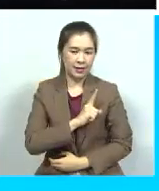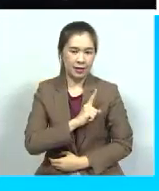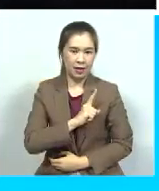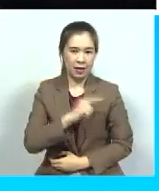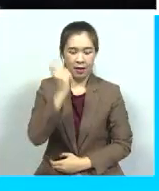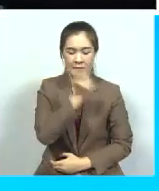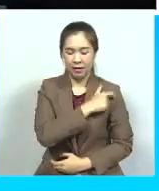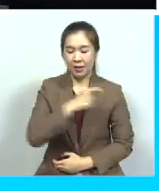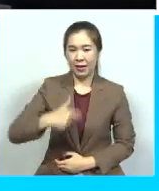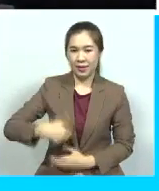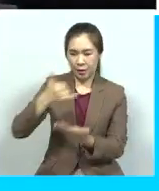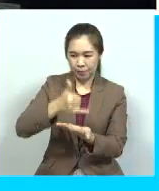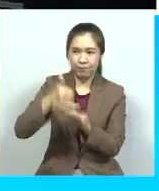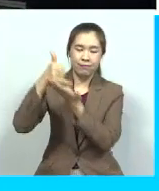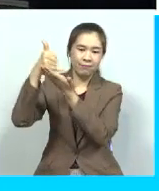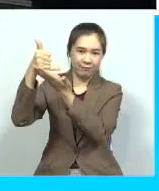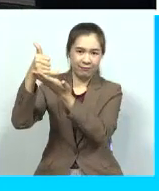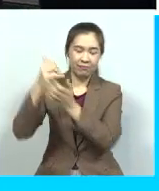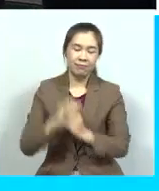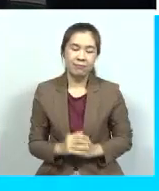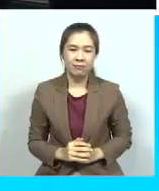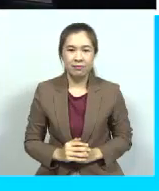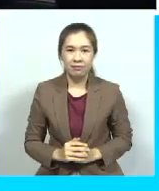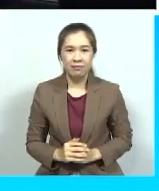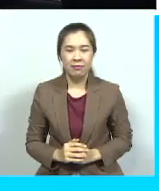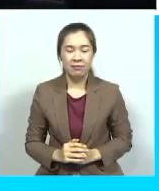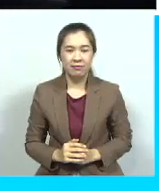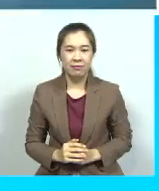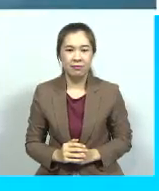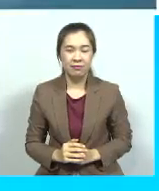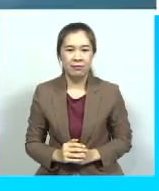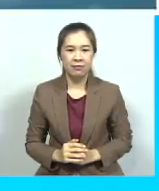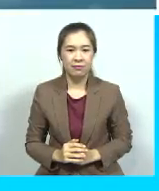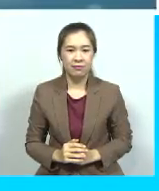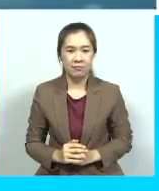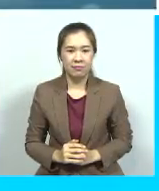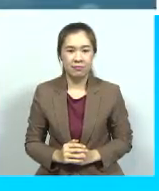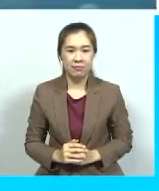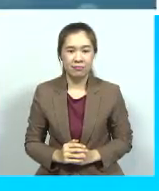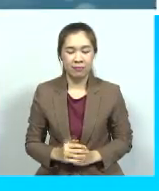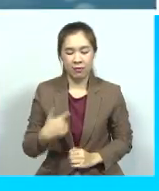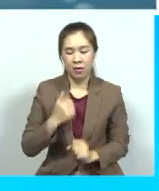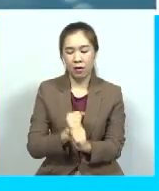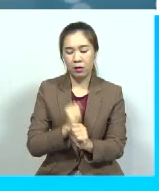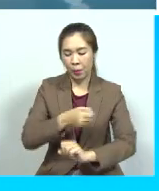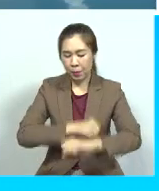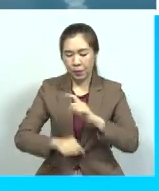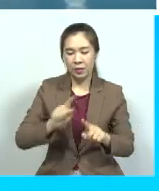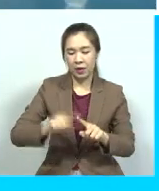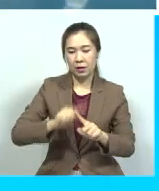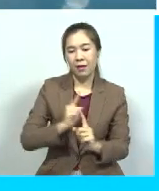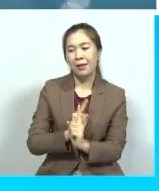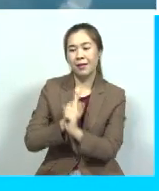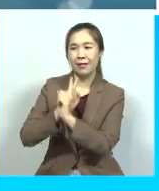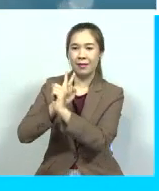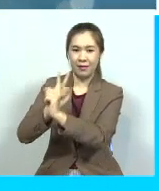ริย์และเจริญรอยตามเบื้องพระยุคลบาทสมเด็จพระเ